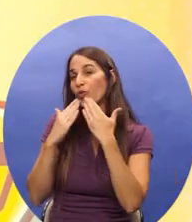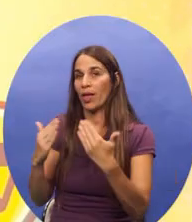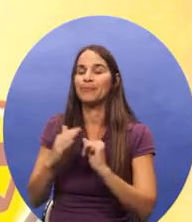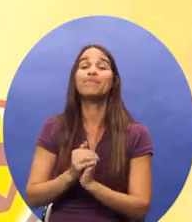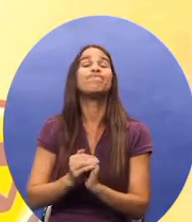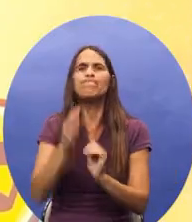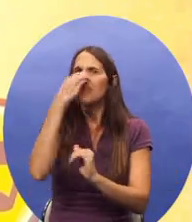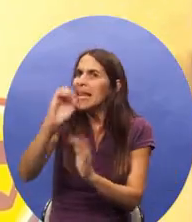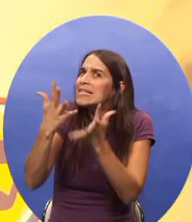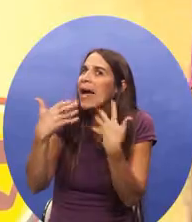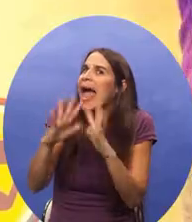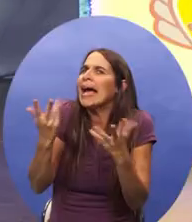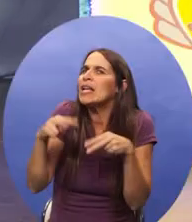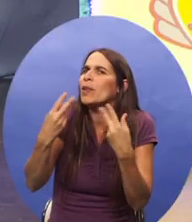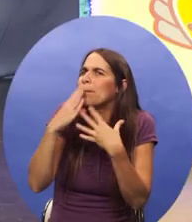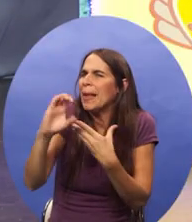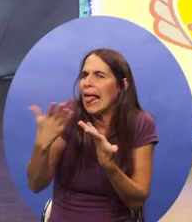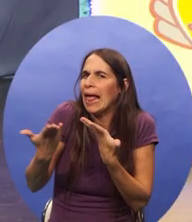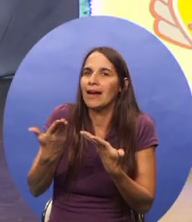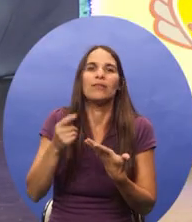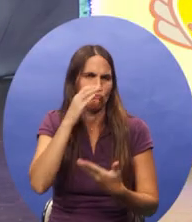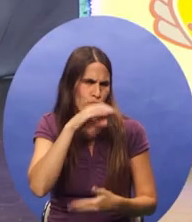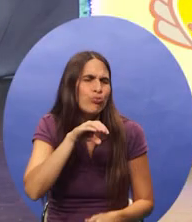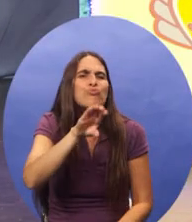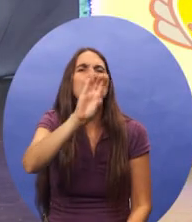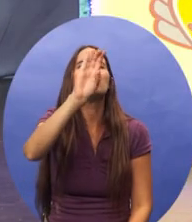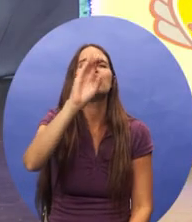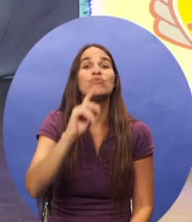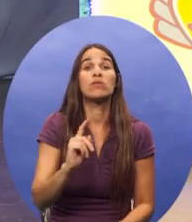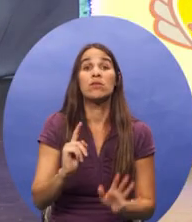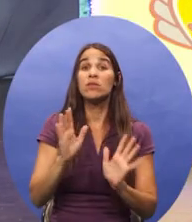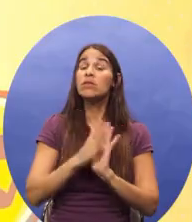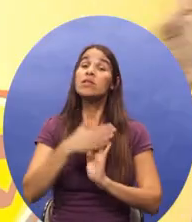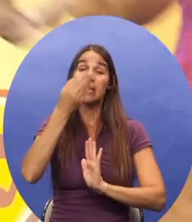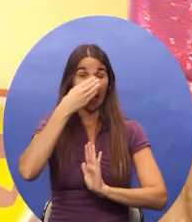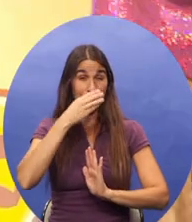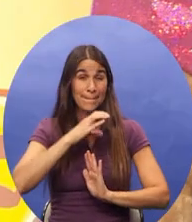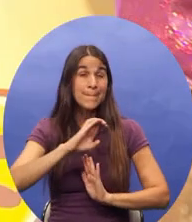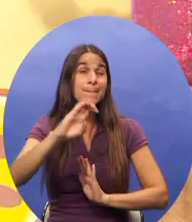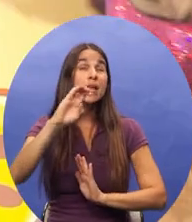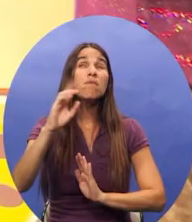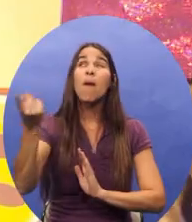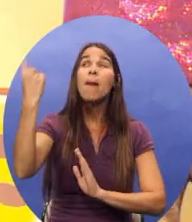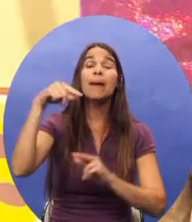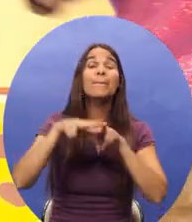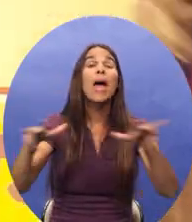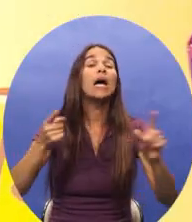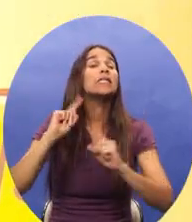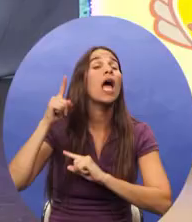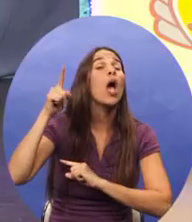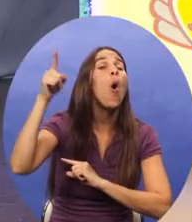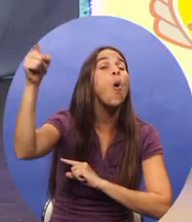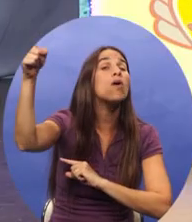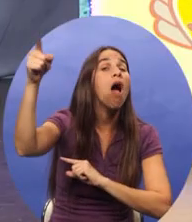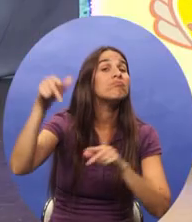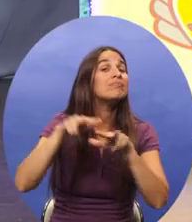זה להיות פיל בכלל? ובכן, הפילים באים בארץ רחוקה רחוקה